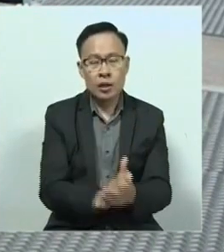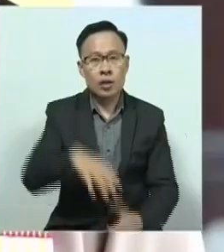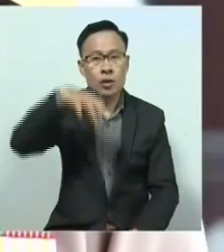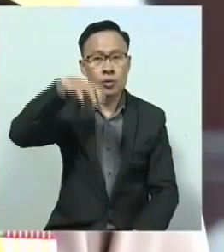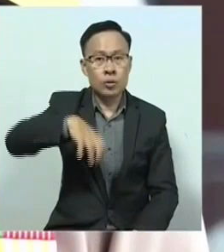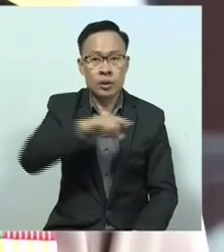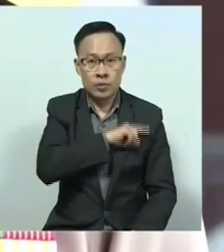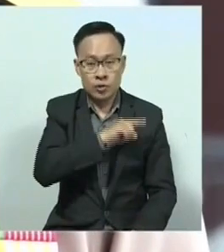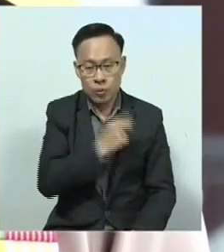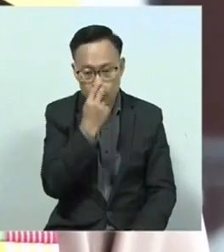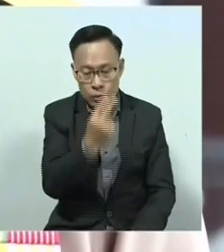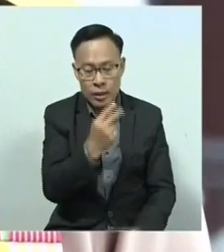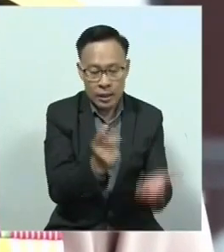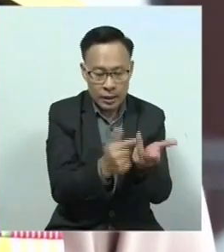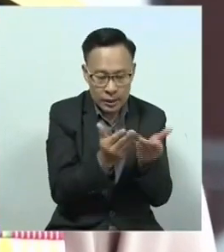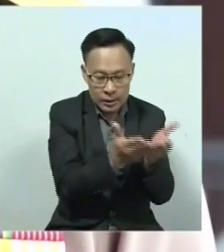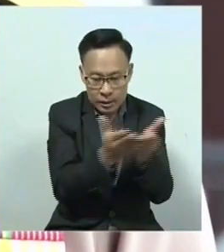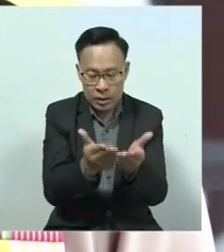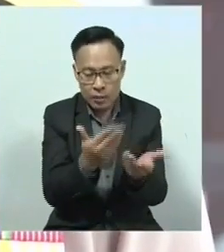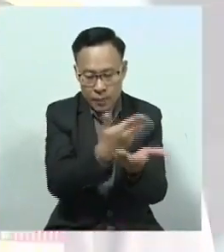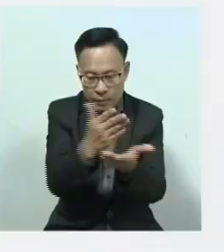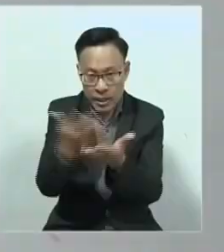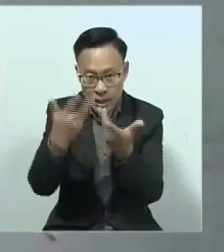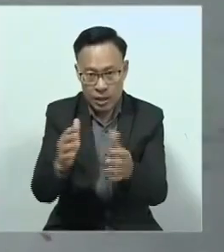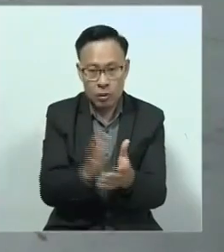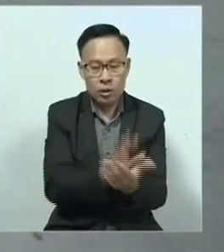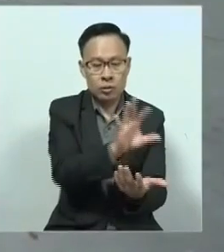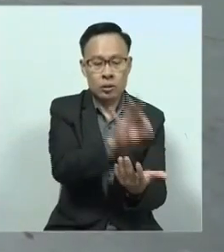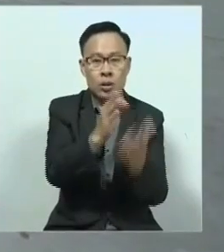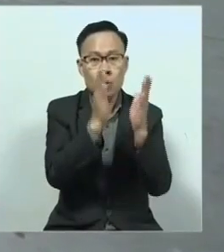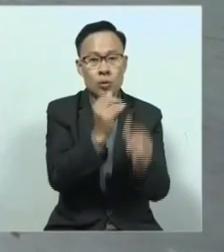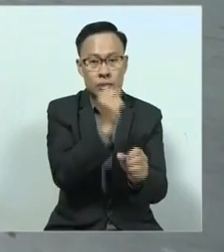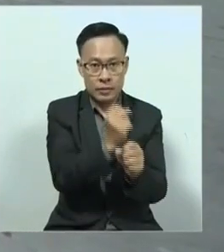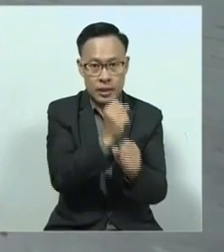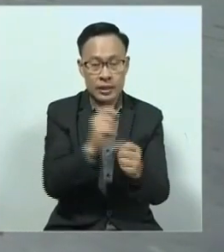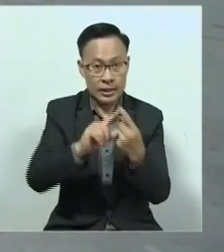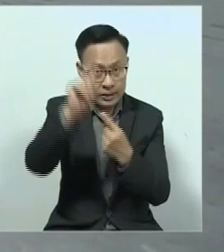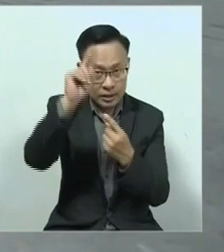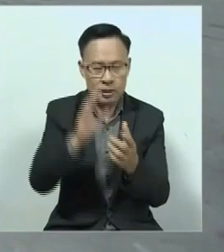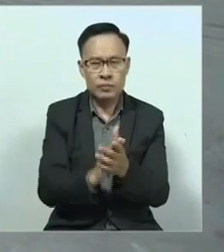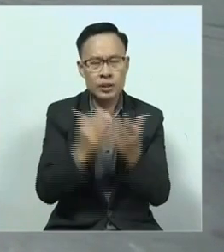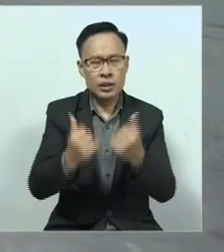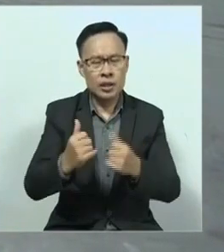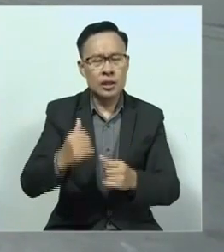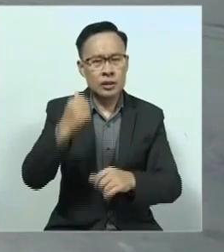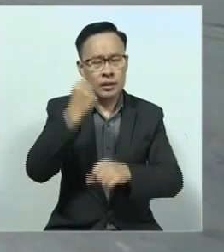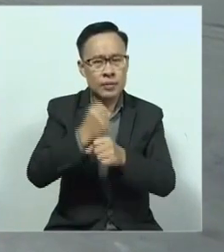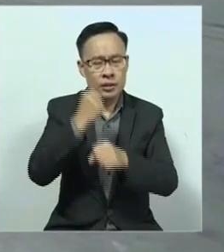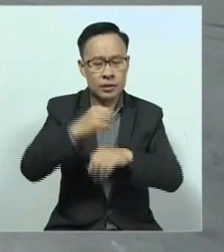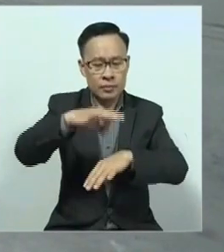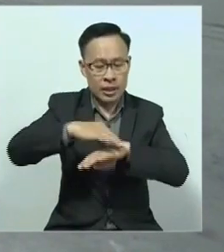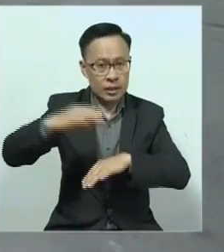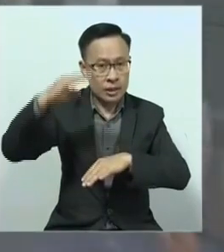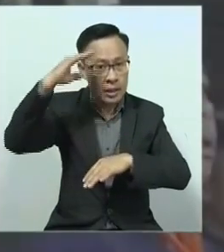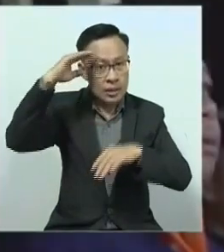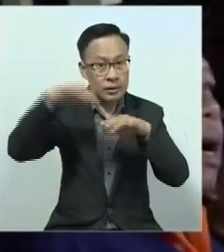เรือไปกี่ลํานะครับแล้วก็ต้องคัดเราจะกำลังพลทั้งมีทั้งทุกระดับนะฮะมีพลทหารมีจ่าพันจ่าในทหารนะ